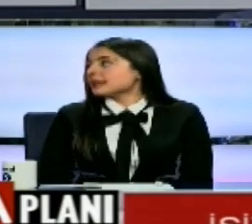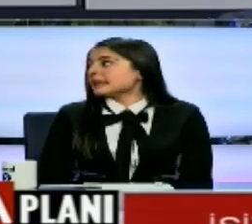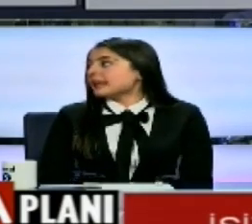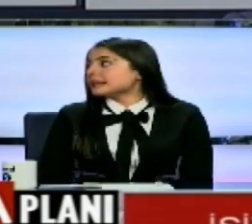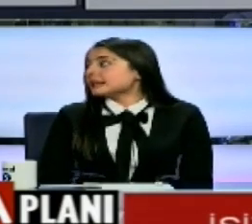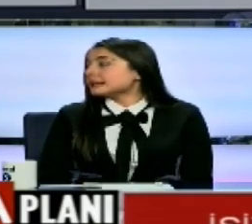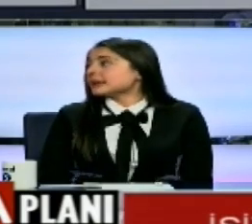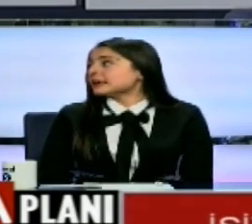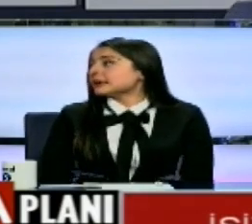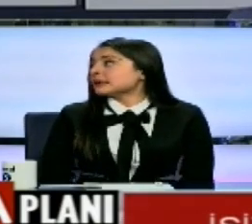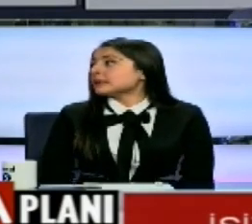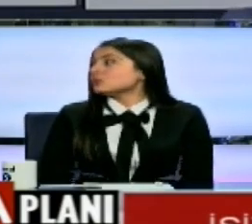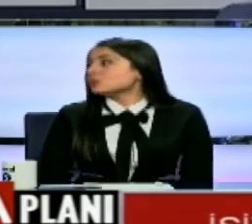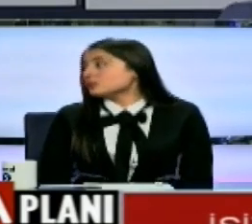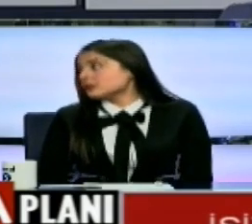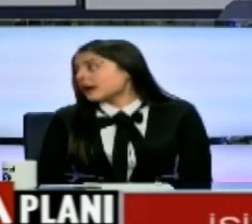güzel engellilerin